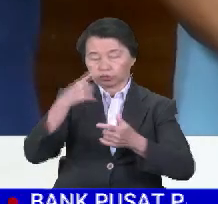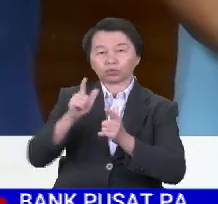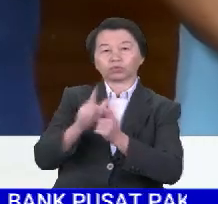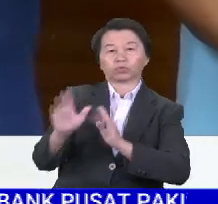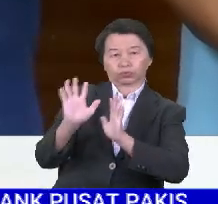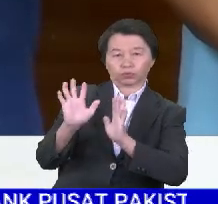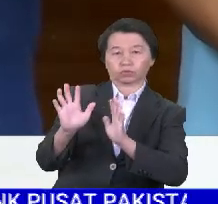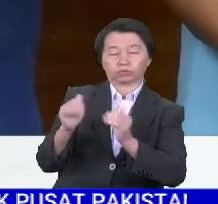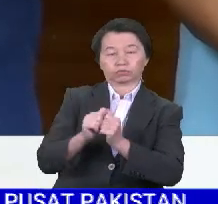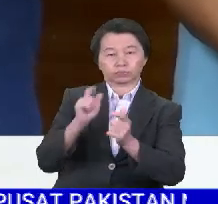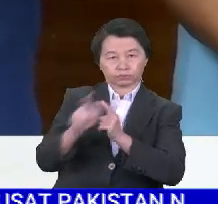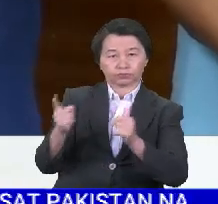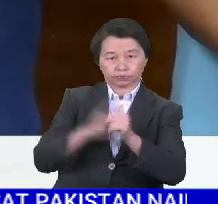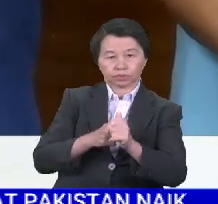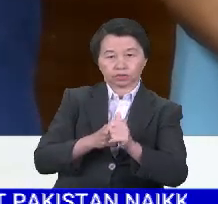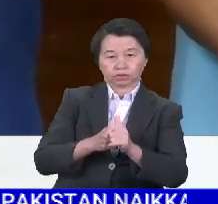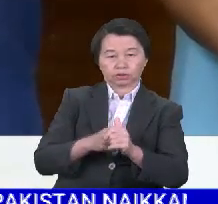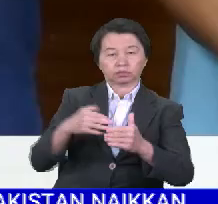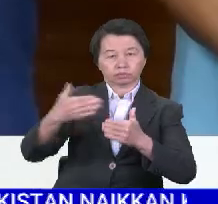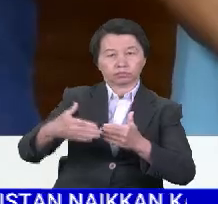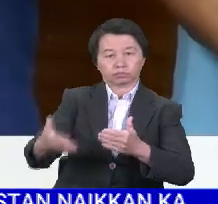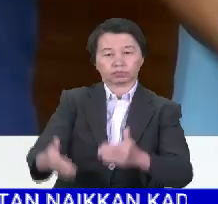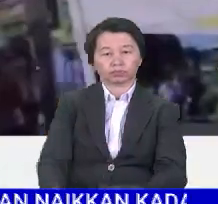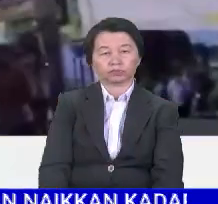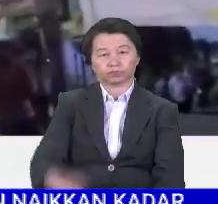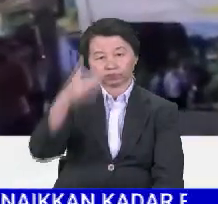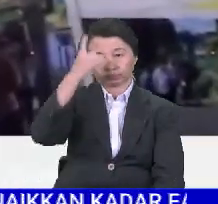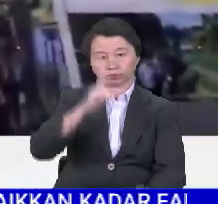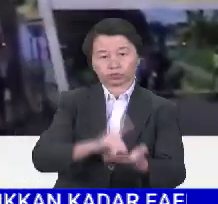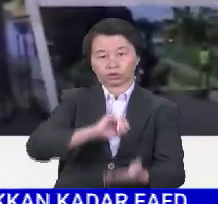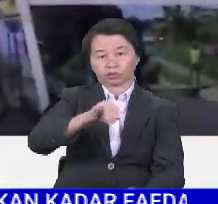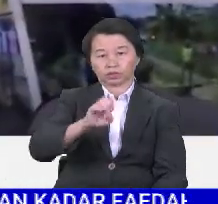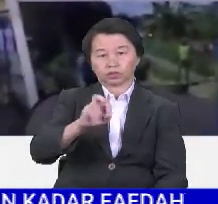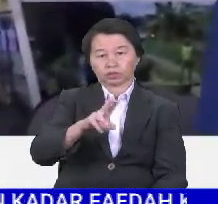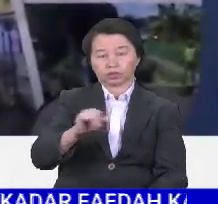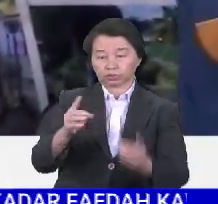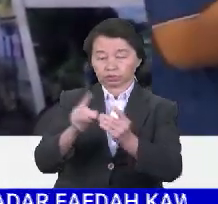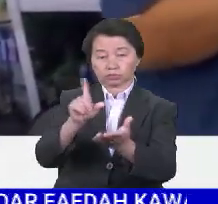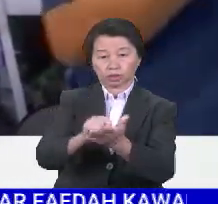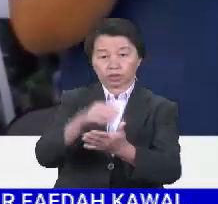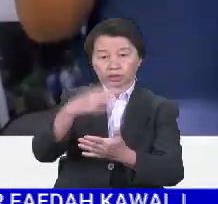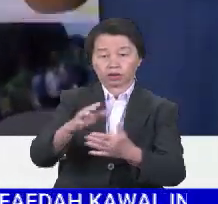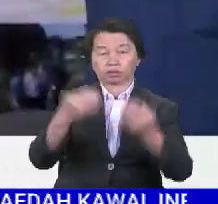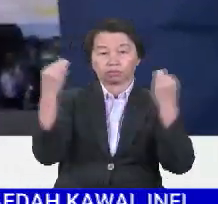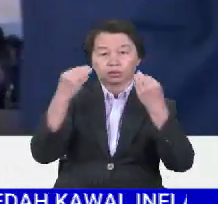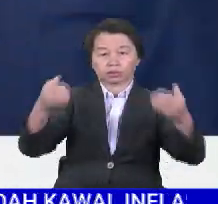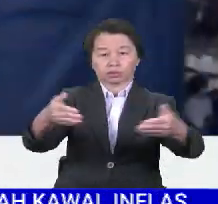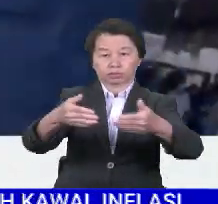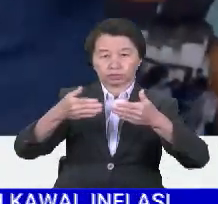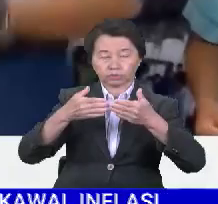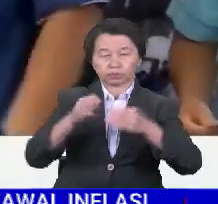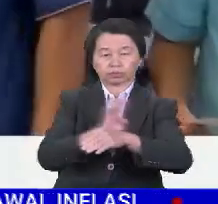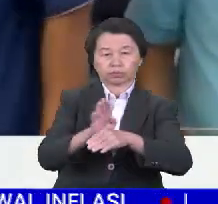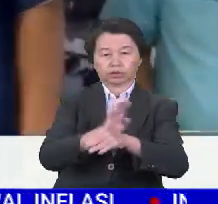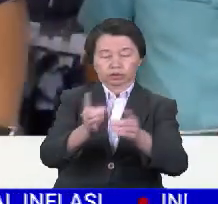all the alienation of land. Datuk Dr. Jarib ditemui media selepas majlis penutupan taklimat